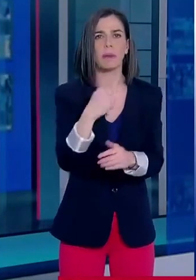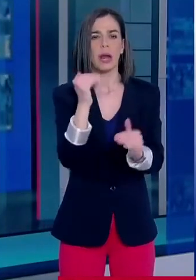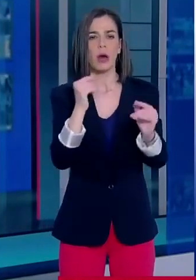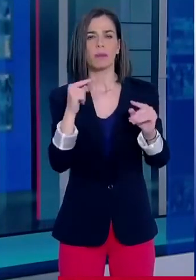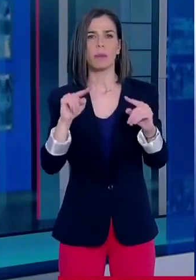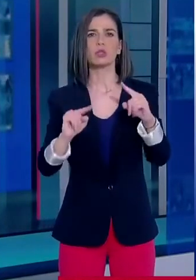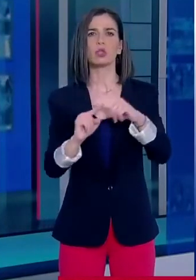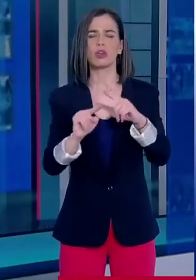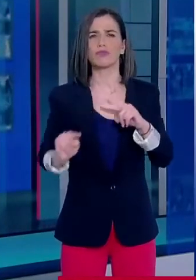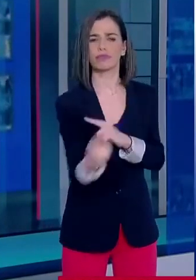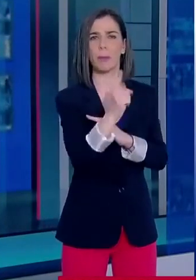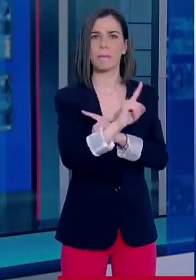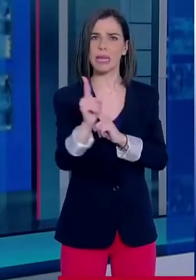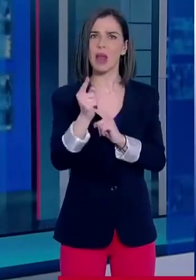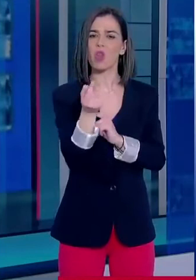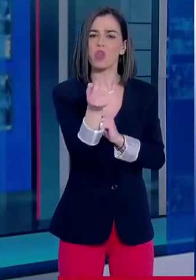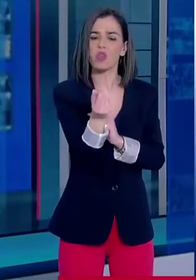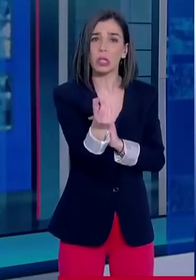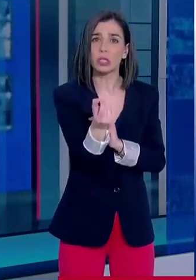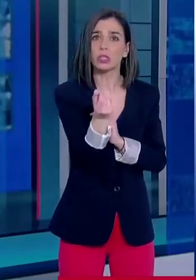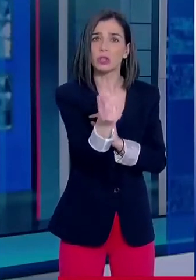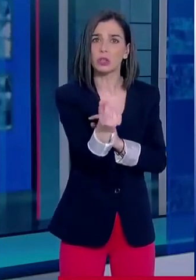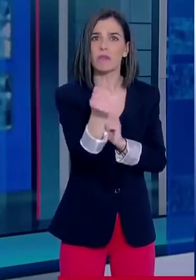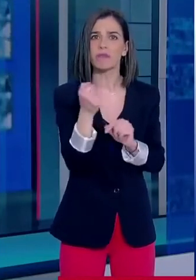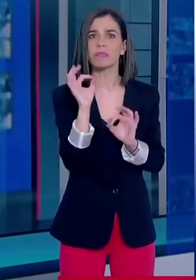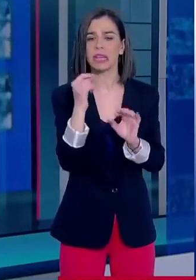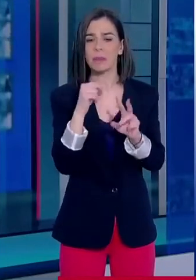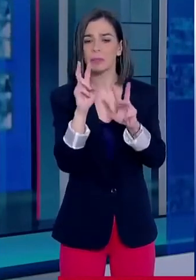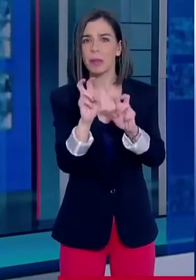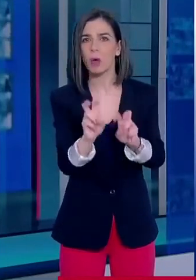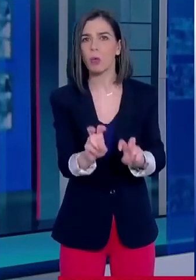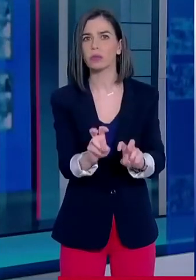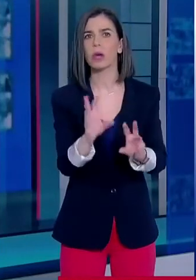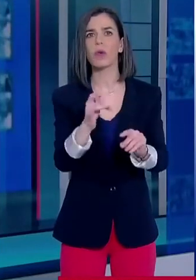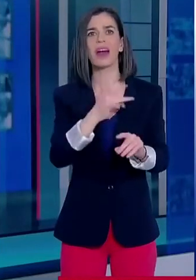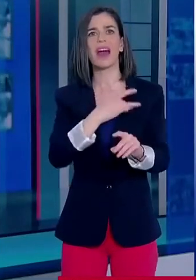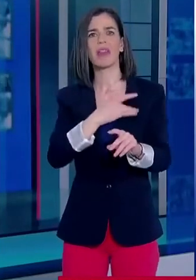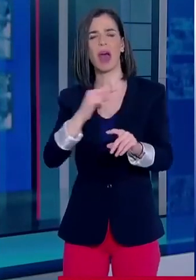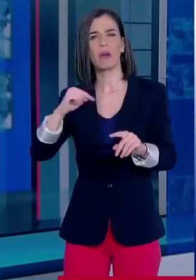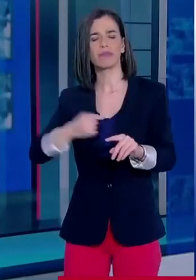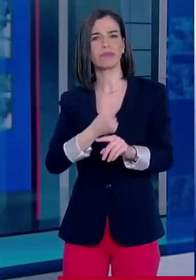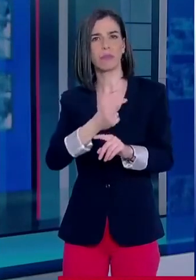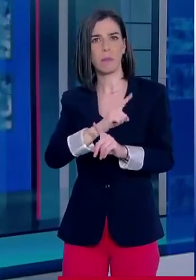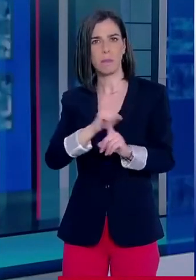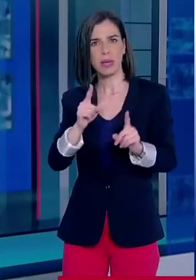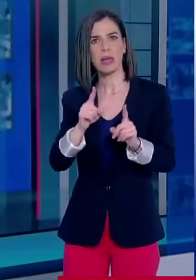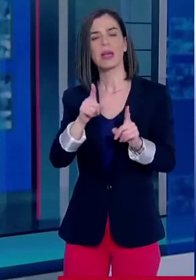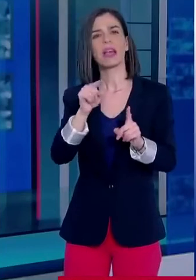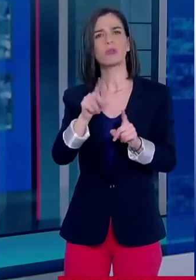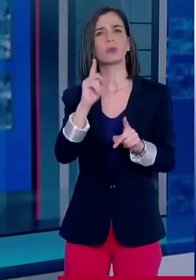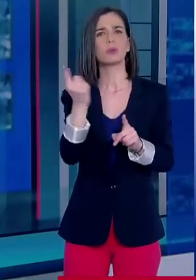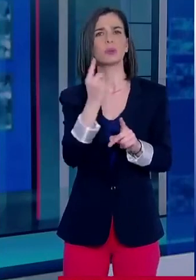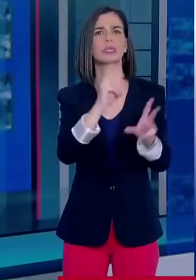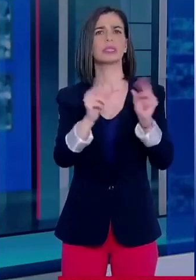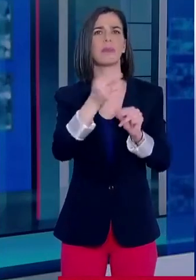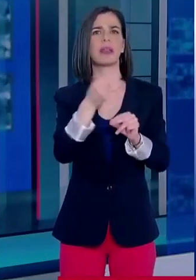τοξικότητας, αλλά όπως καταλαβαίνετε είναι υπό παρακολούθηση αυτοί οι ασθενείς και παρακολουθούνται και για καρδιοτοξικότητα που είναι το αντικείμενο των συζητήσεων σε σχέση